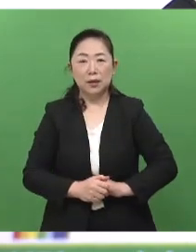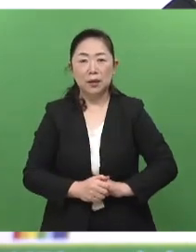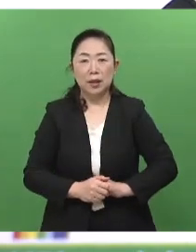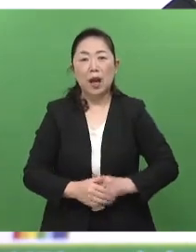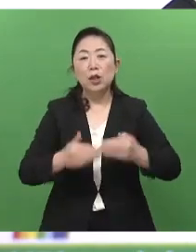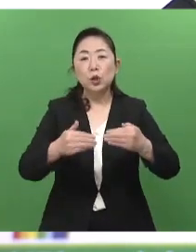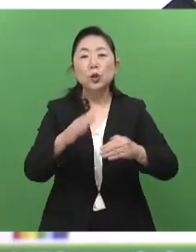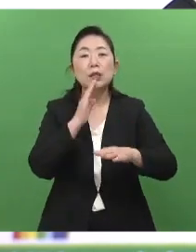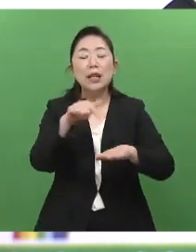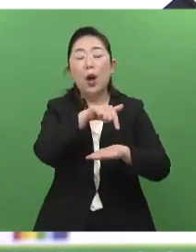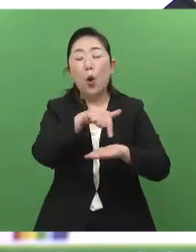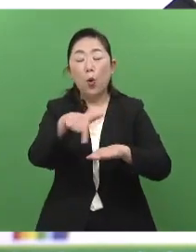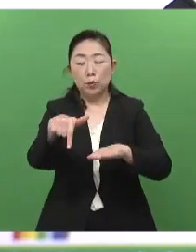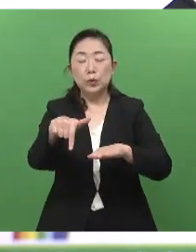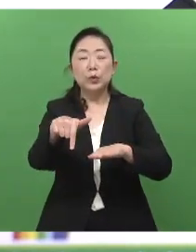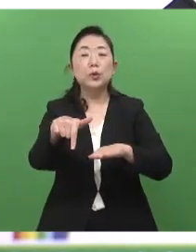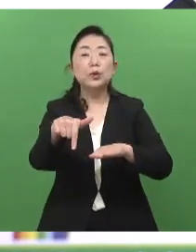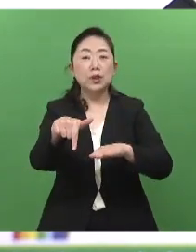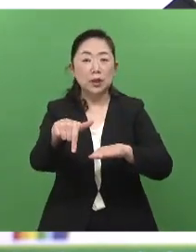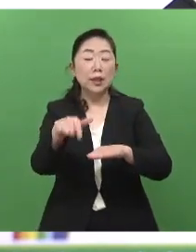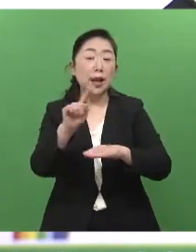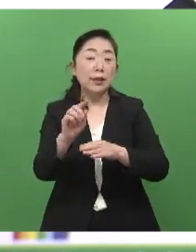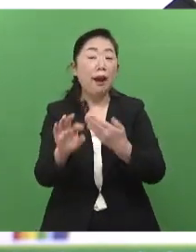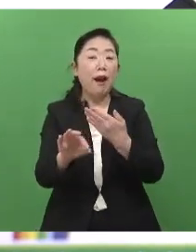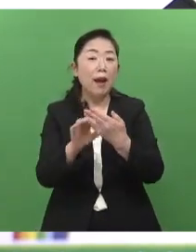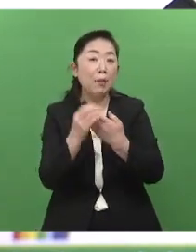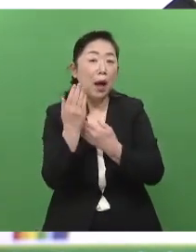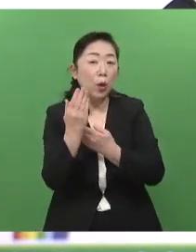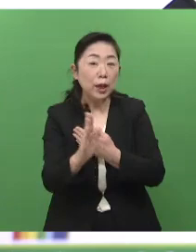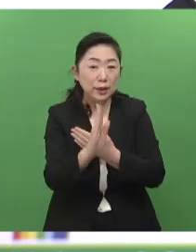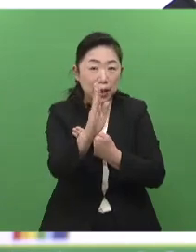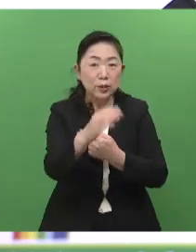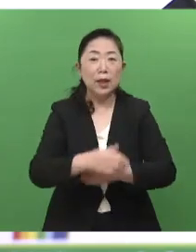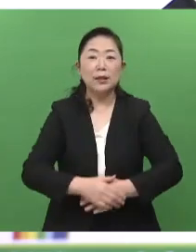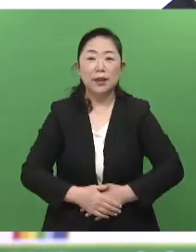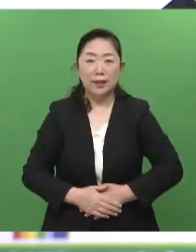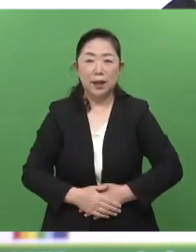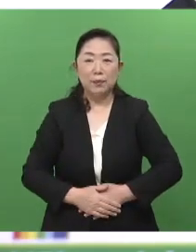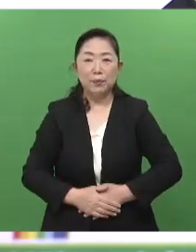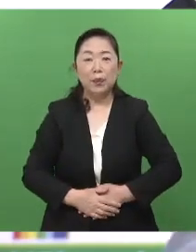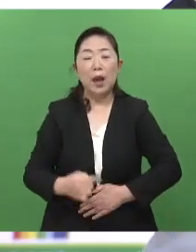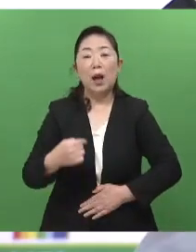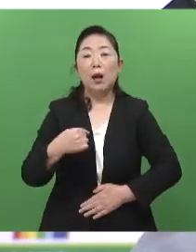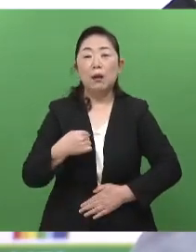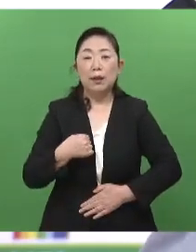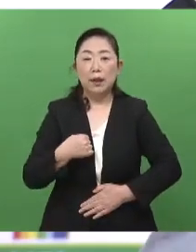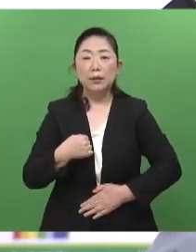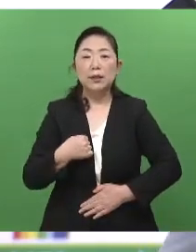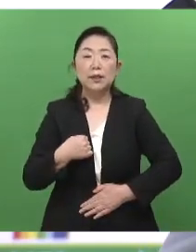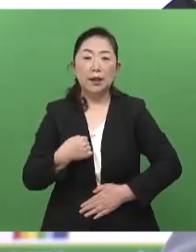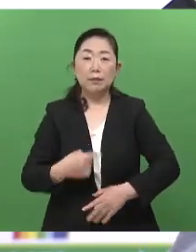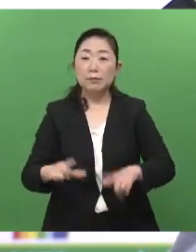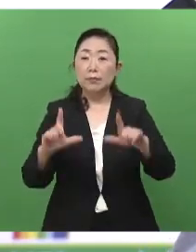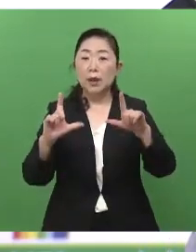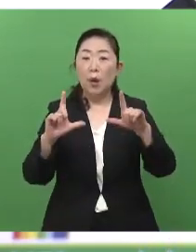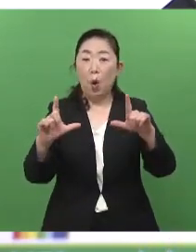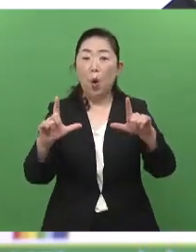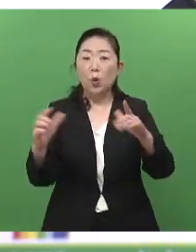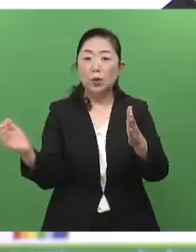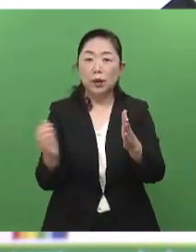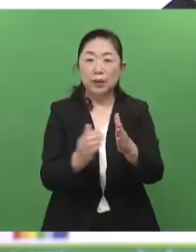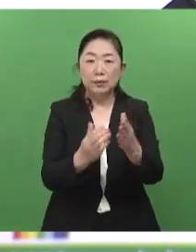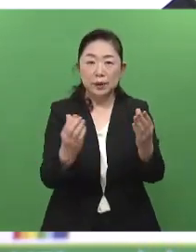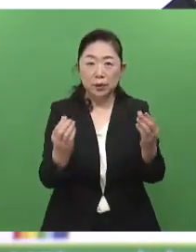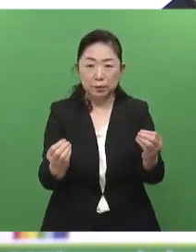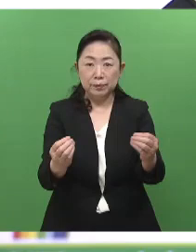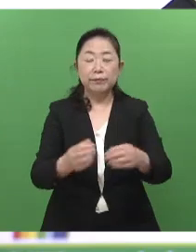部の方でお聞きいただきたいと存じます。今日私からご報告するのは以上